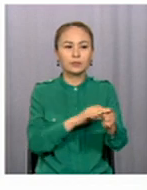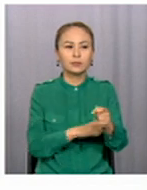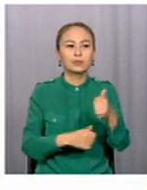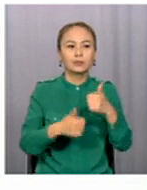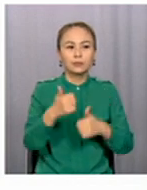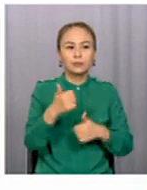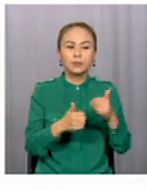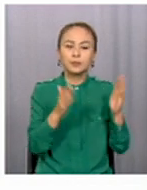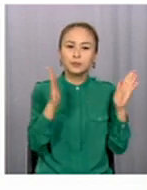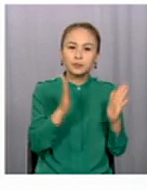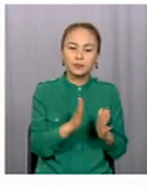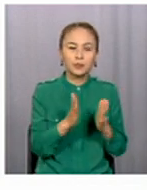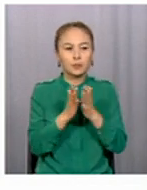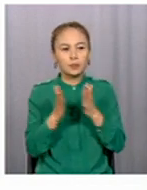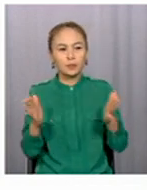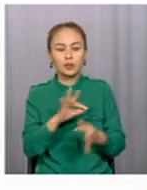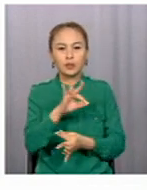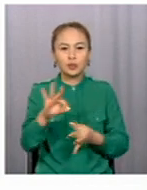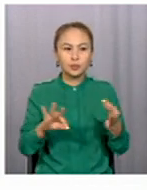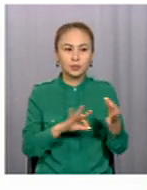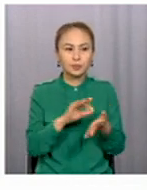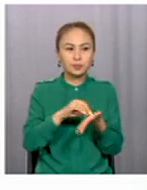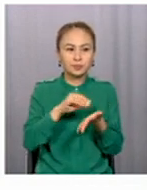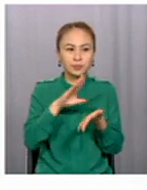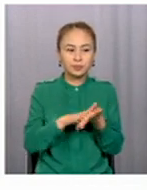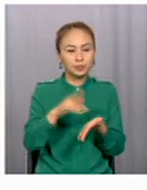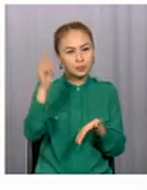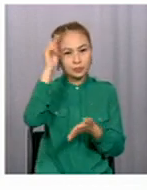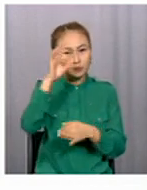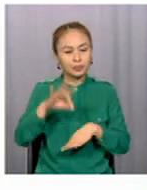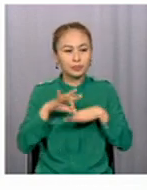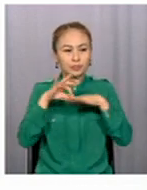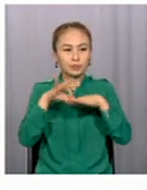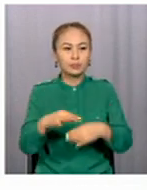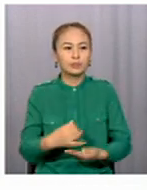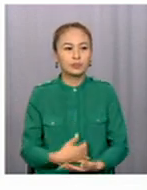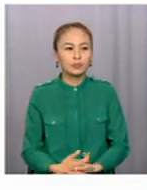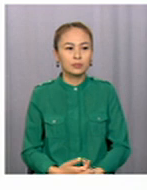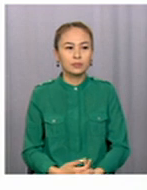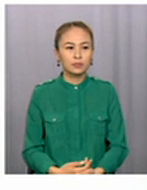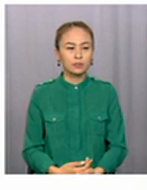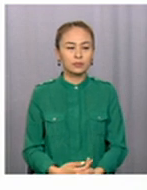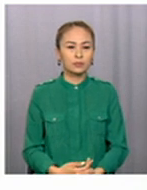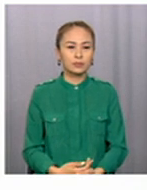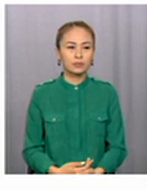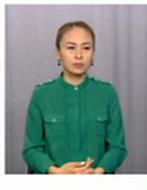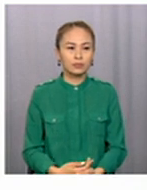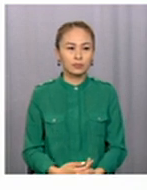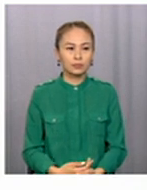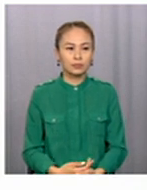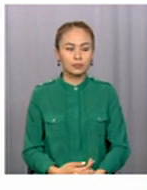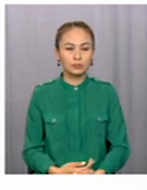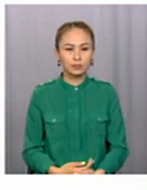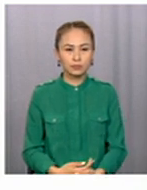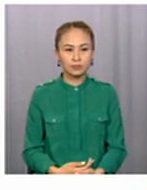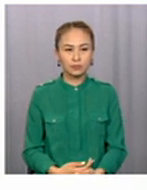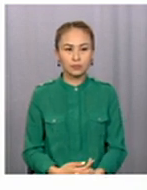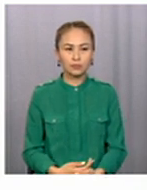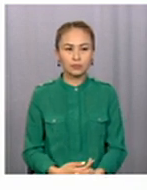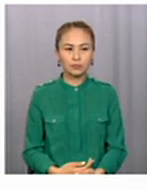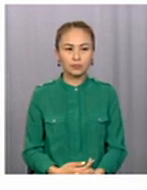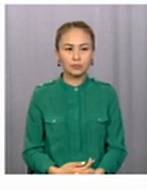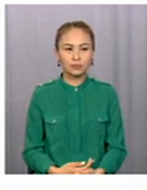салыстырғанда артық және кем белгілерін қолдануды үйренесіңдер. Оқу құралдарын дайын болса, тапсырмаларды